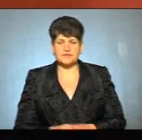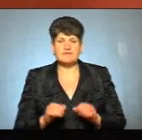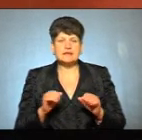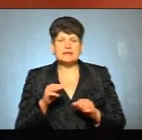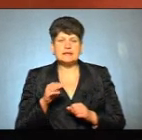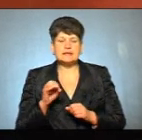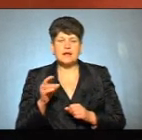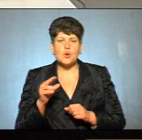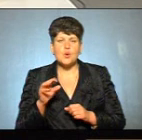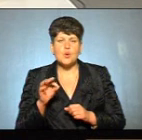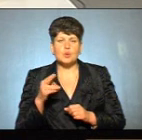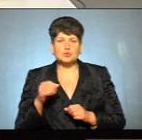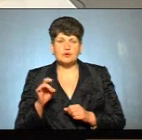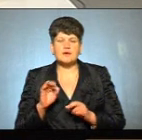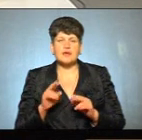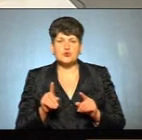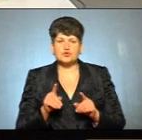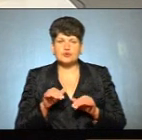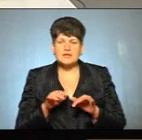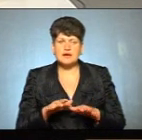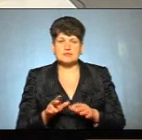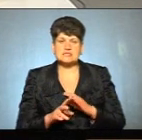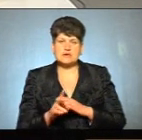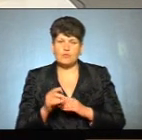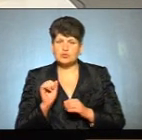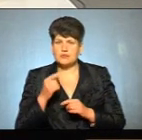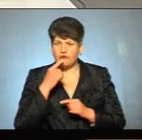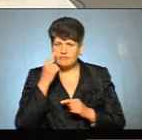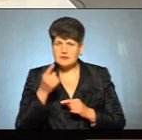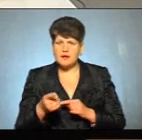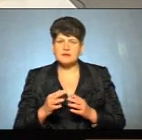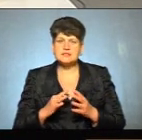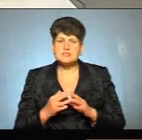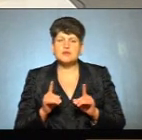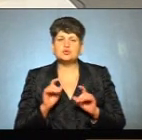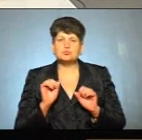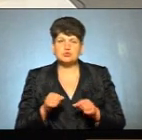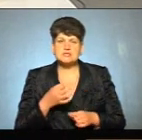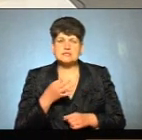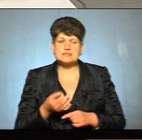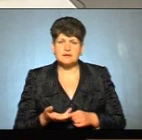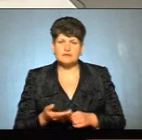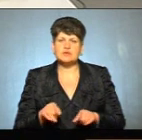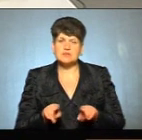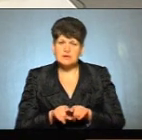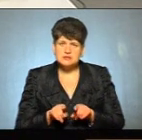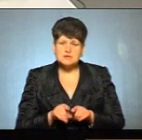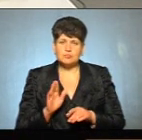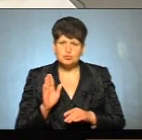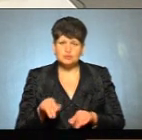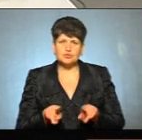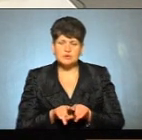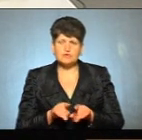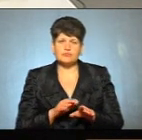як щодо діяльності церков, можливо, у віддалених селах, що можете сказати про це? Чи вони так само будуть